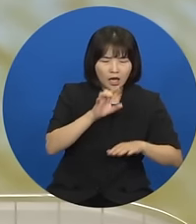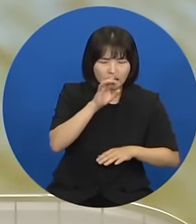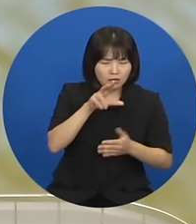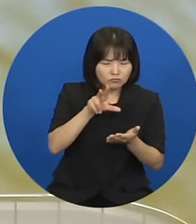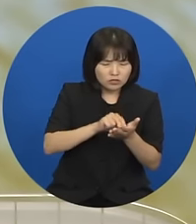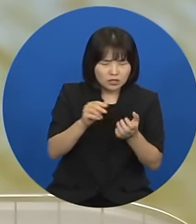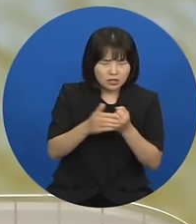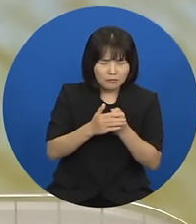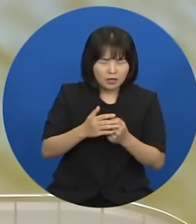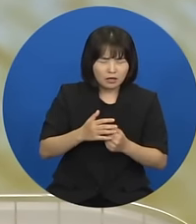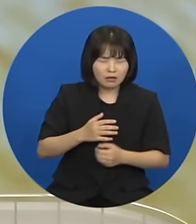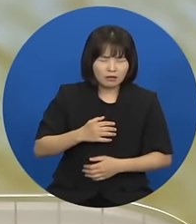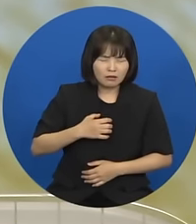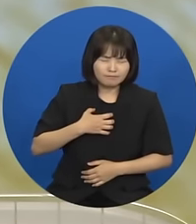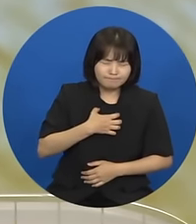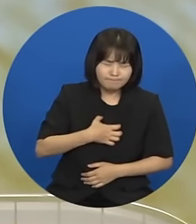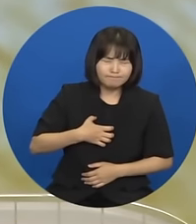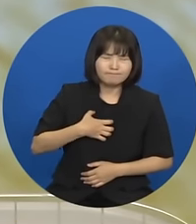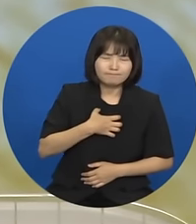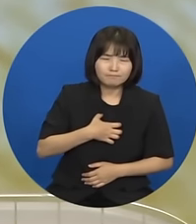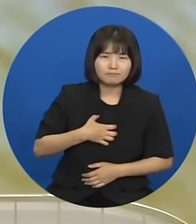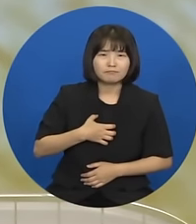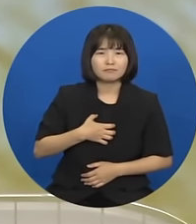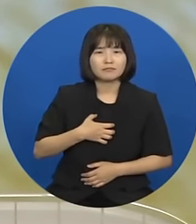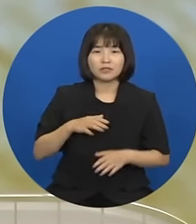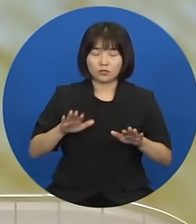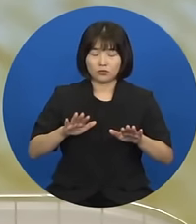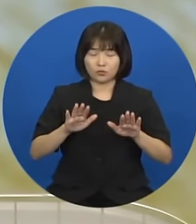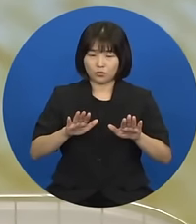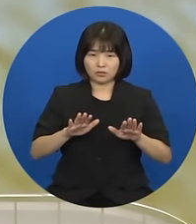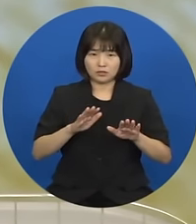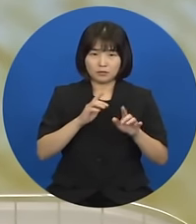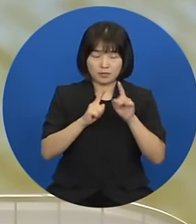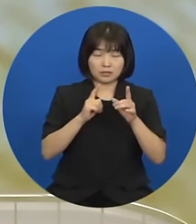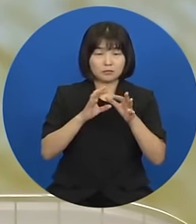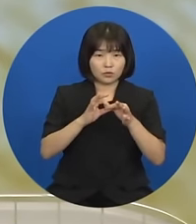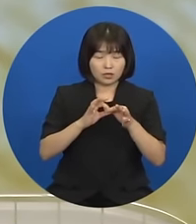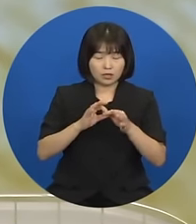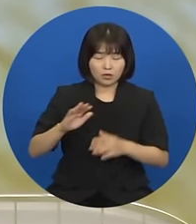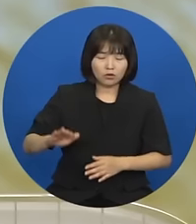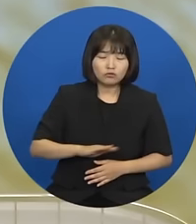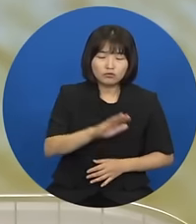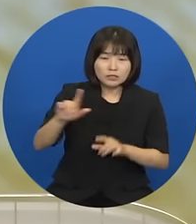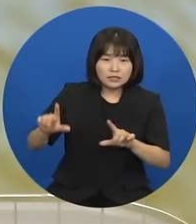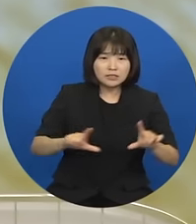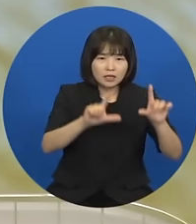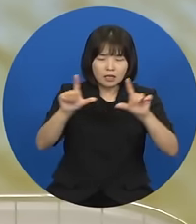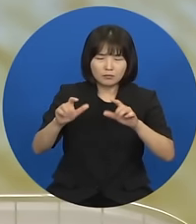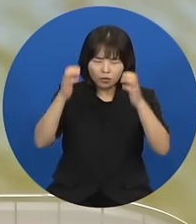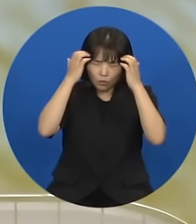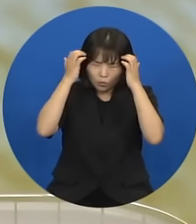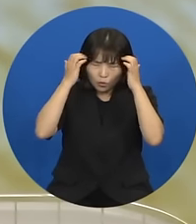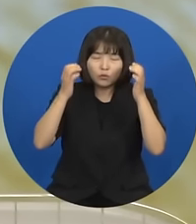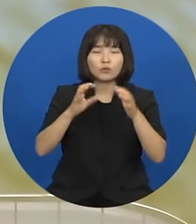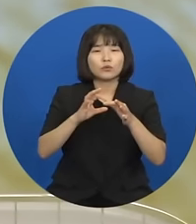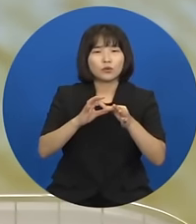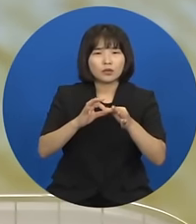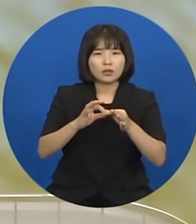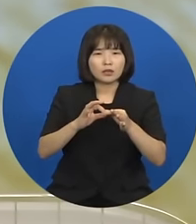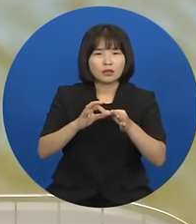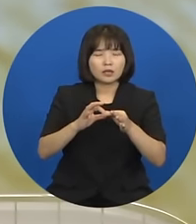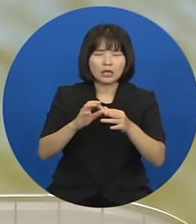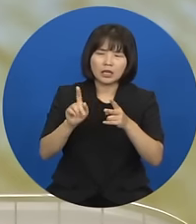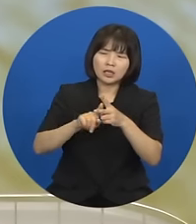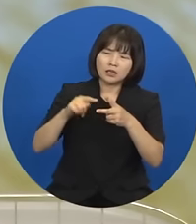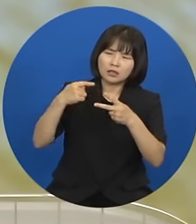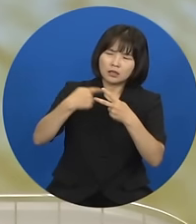있었습니다. 저는 오늘 본문을 통하여 우리 삶에 다가오는 고난에 대해서 특별히 이해할